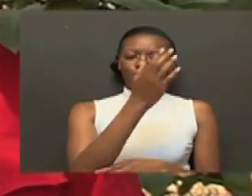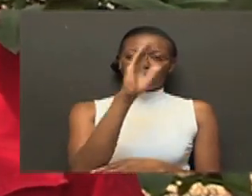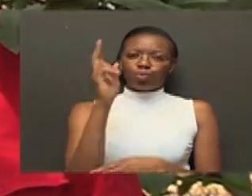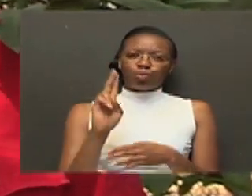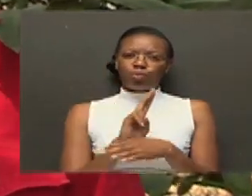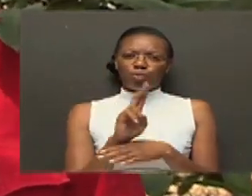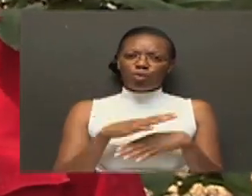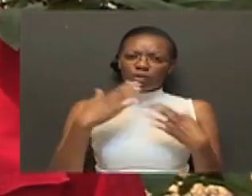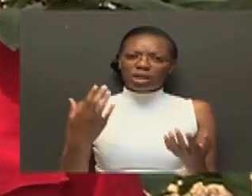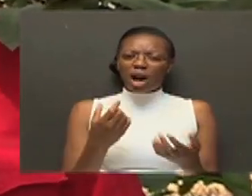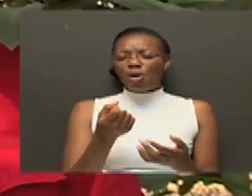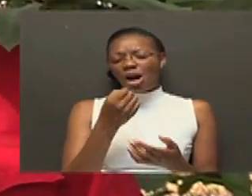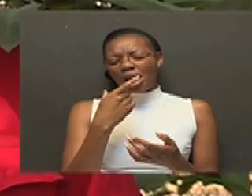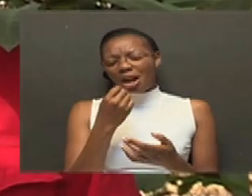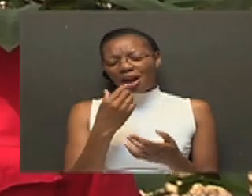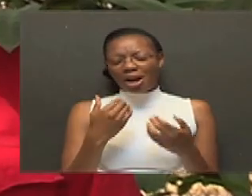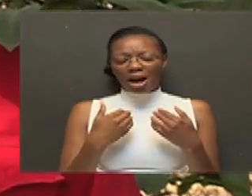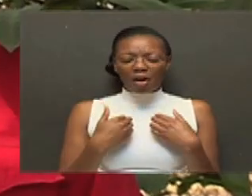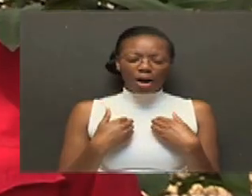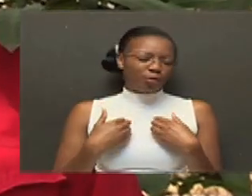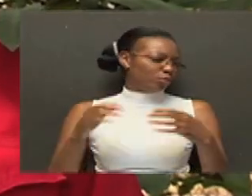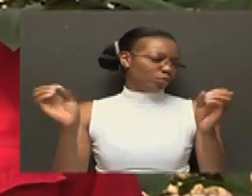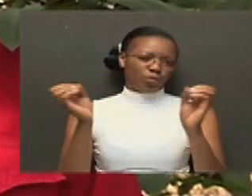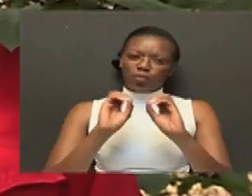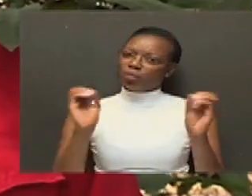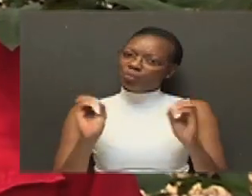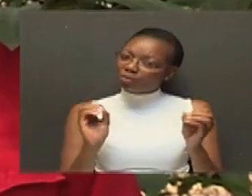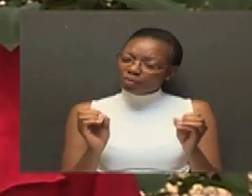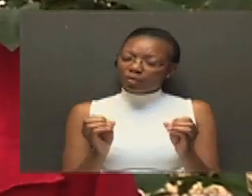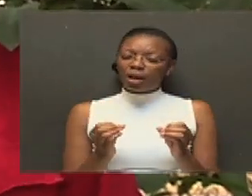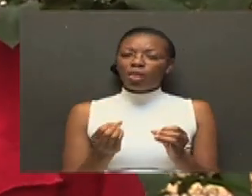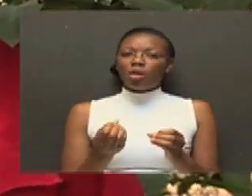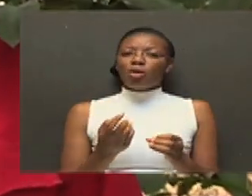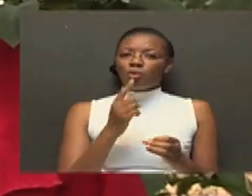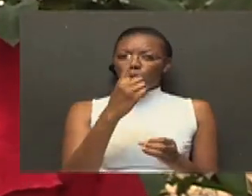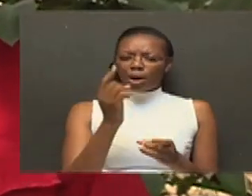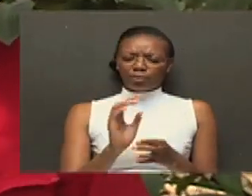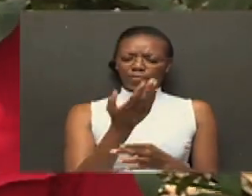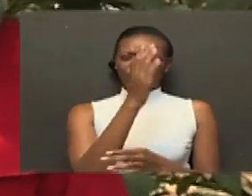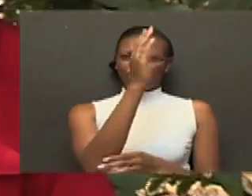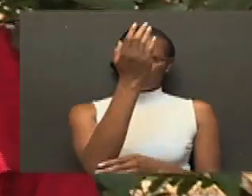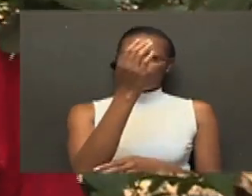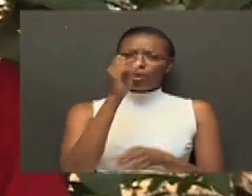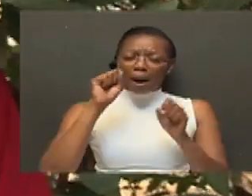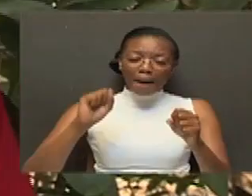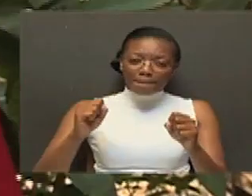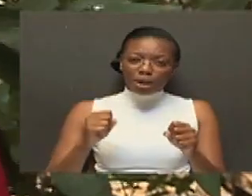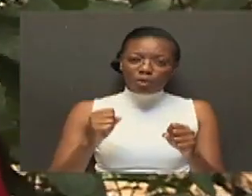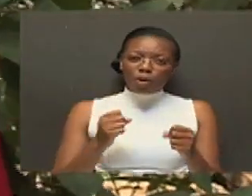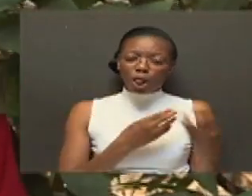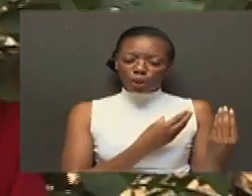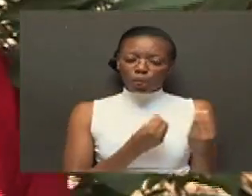wanadaganya watu, ati zile wanauza ni dawa za kutibu karibu kila ugonjwa, lakini